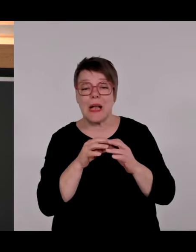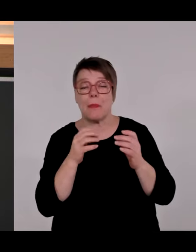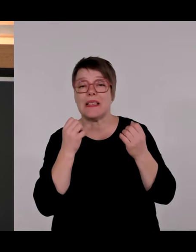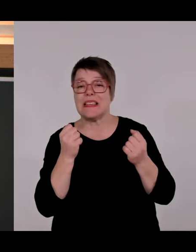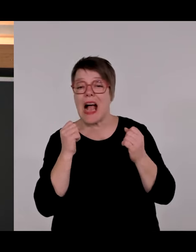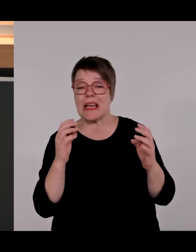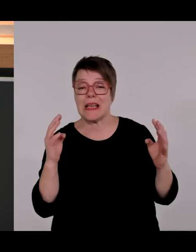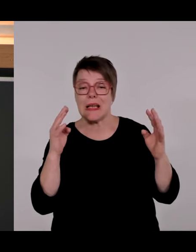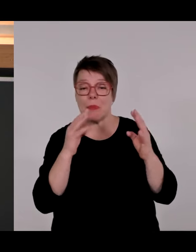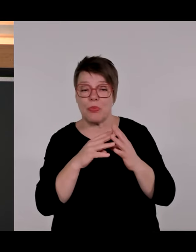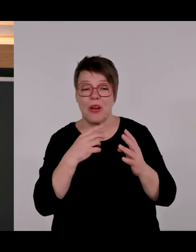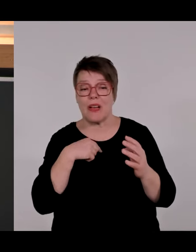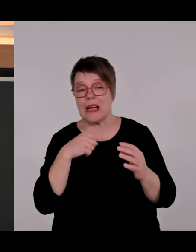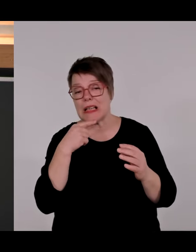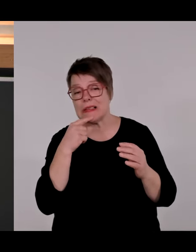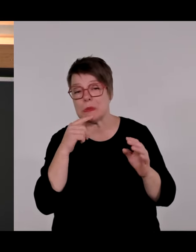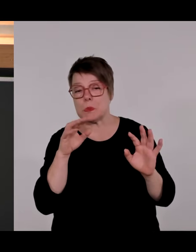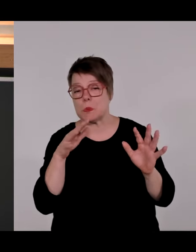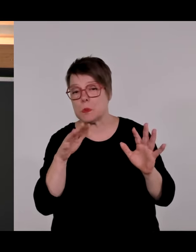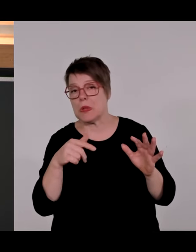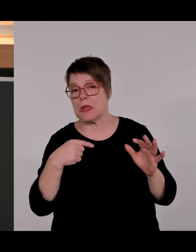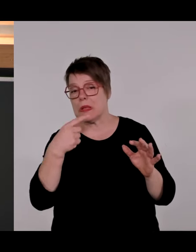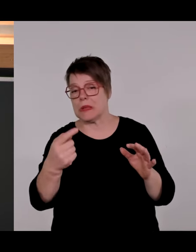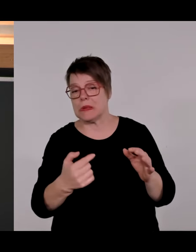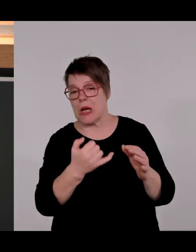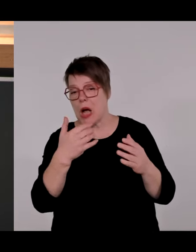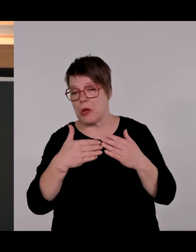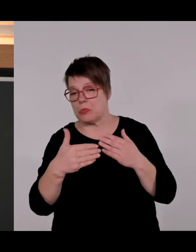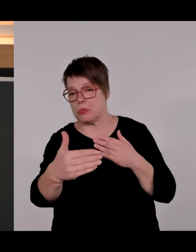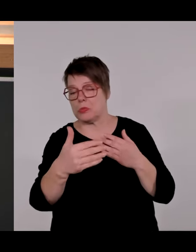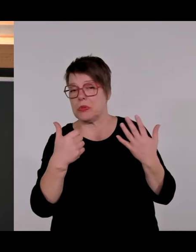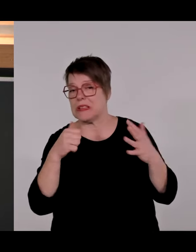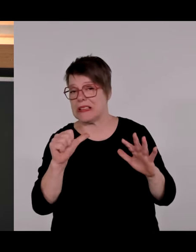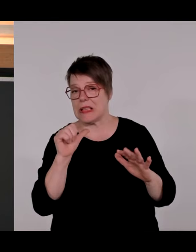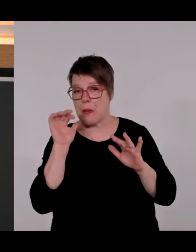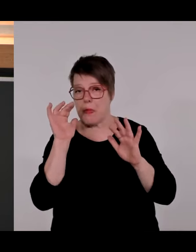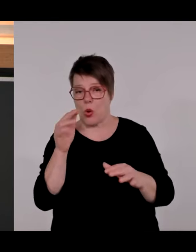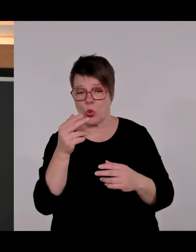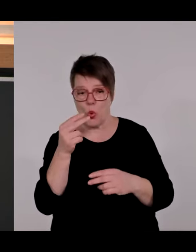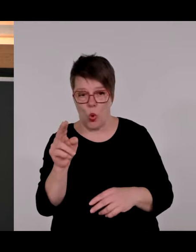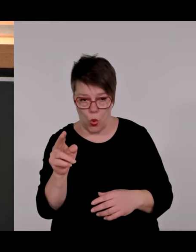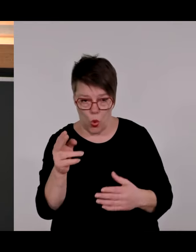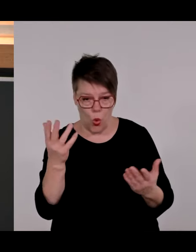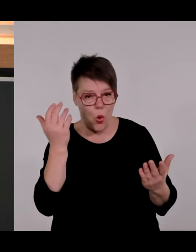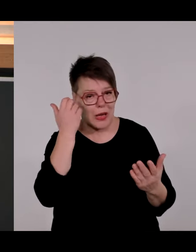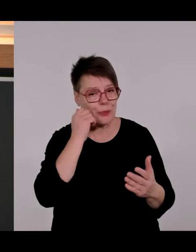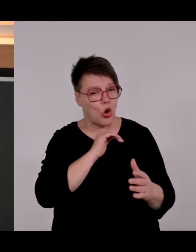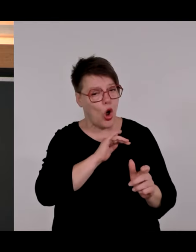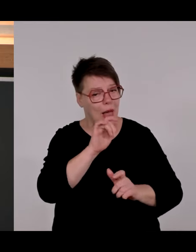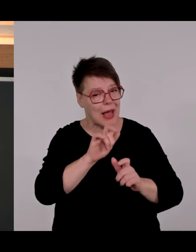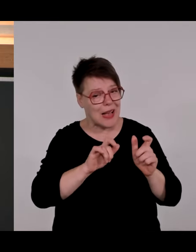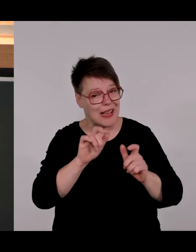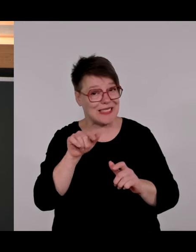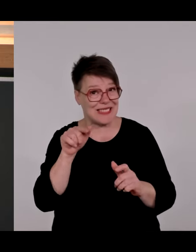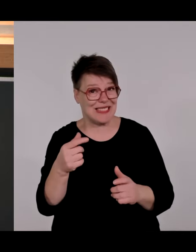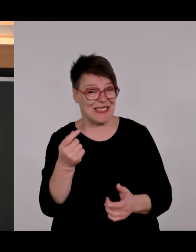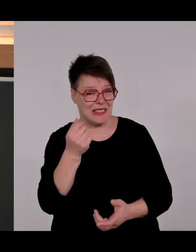nicht nur um den Zaun geht, sondern um eine Vielzahl an Maßnahmen, um ein